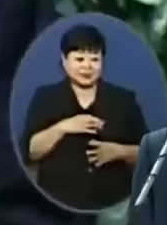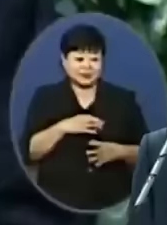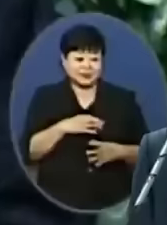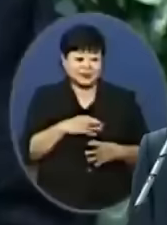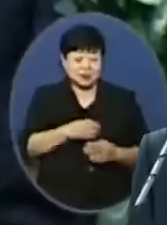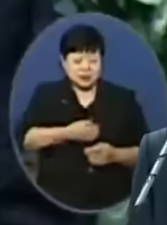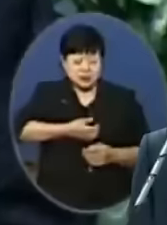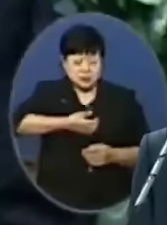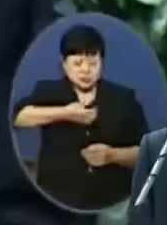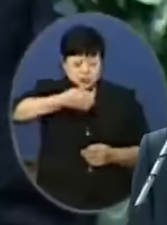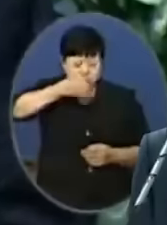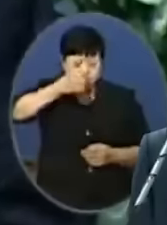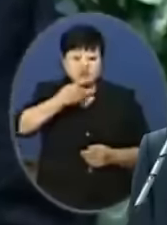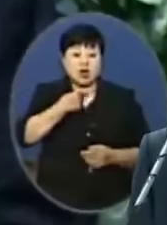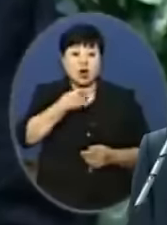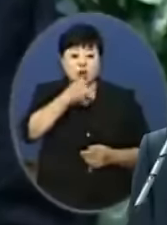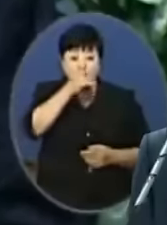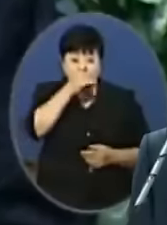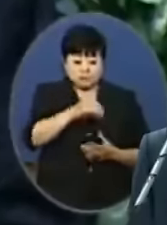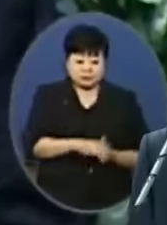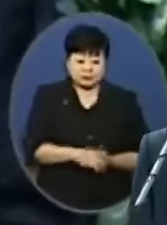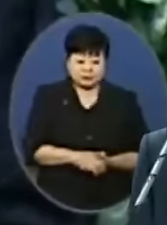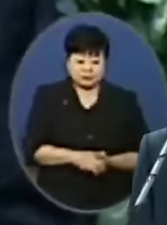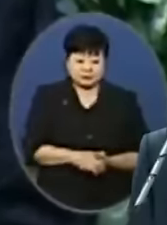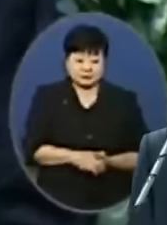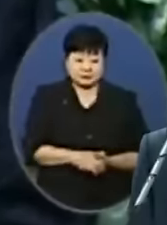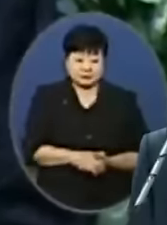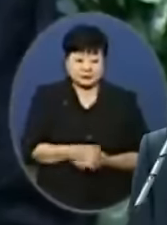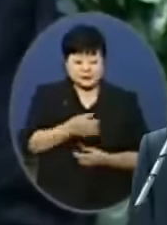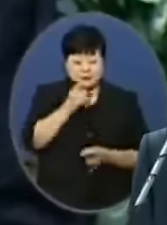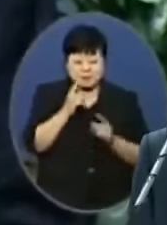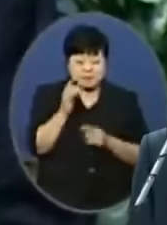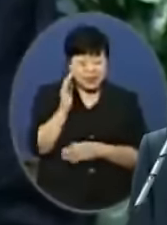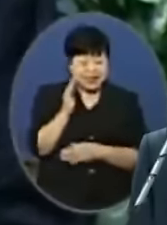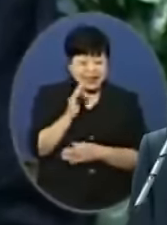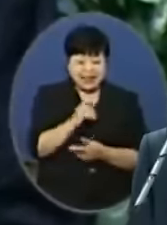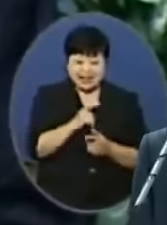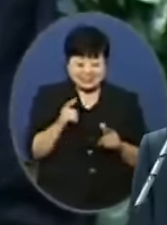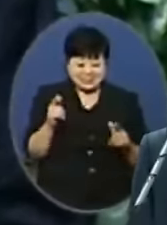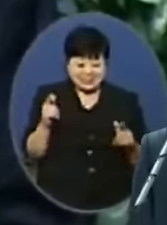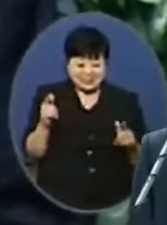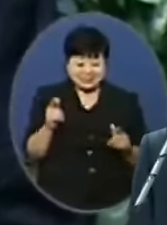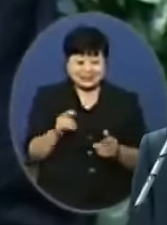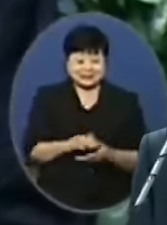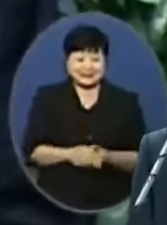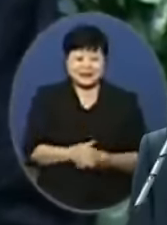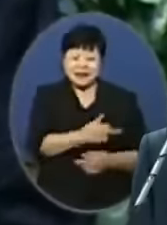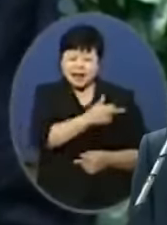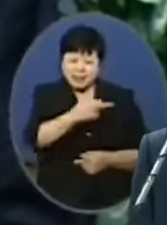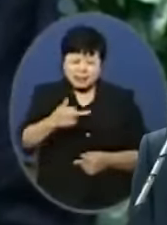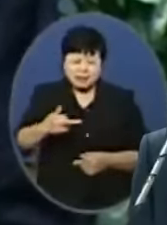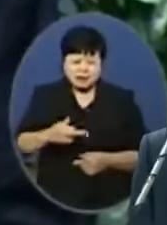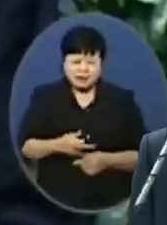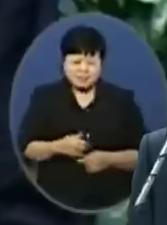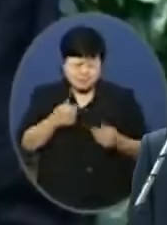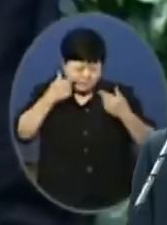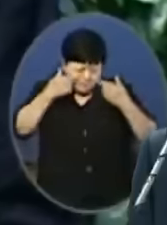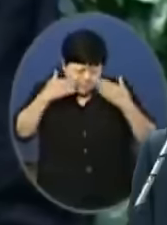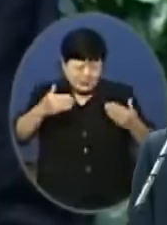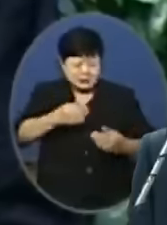생생한 꿈을 꾼 적이 있습니다. 좀처럼 꿈 이야기를 안 하는 게 좋은데 너무 생생한